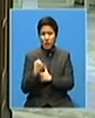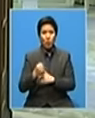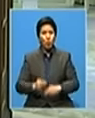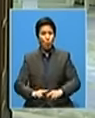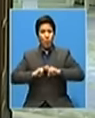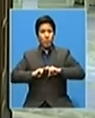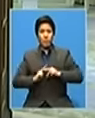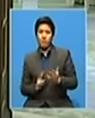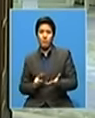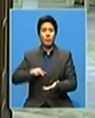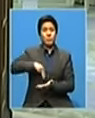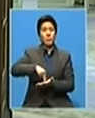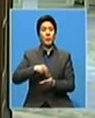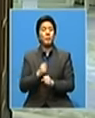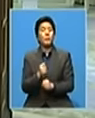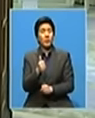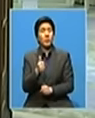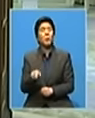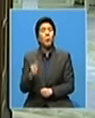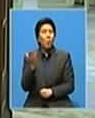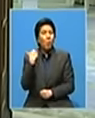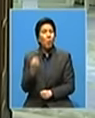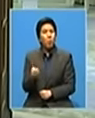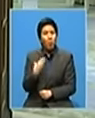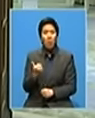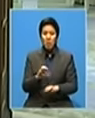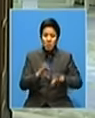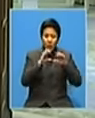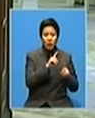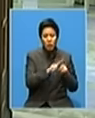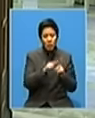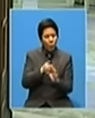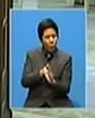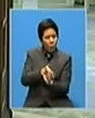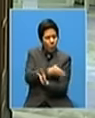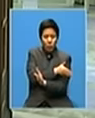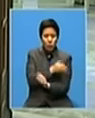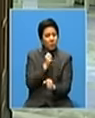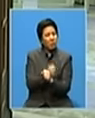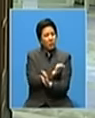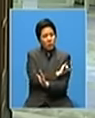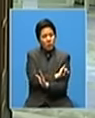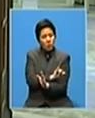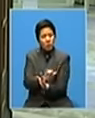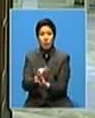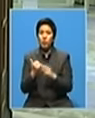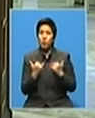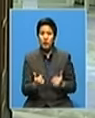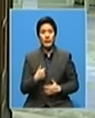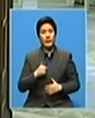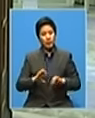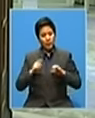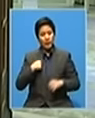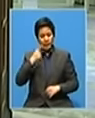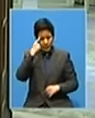ได้ซึ่งที่ผ่านมานั้นเขาก็บอกว่าทุกรัฐบาลก็ยังไม่มีใครทำได้นะครับเพราะนั้นเราก็จะพยายามนะครับทำให้ดีที่สุ